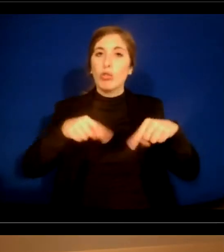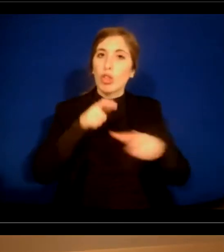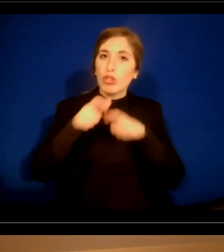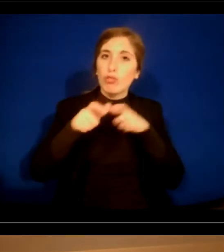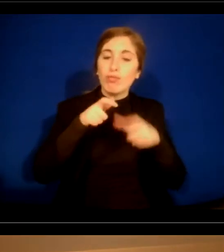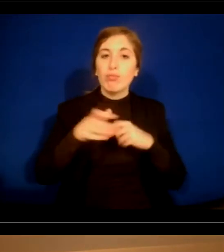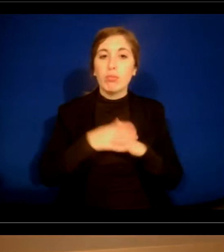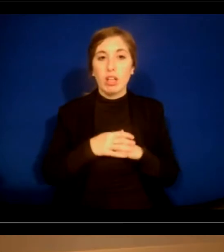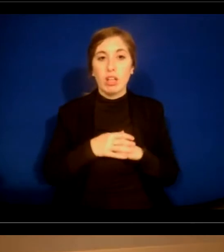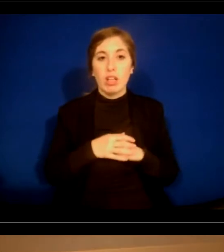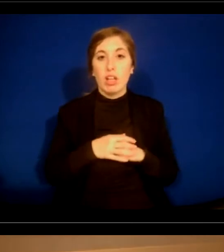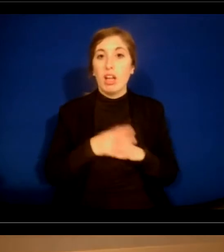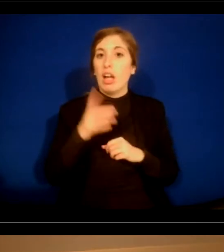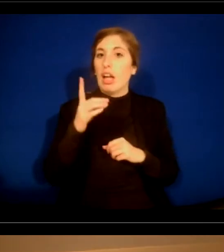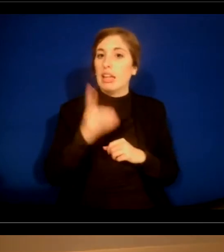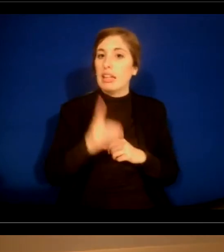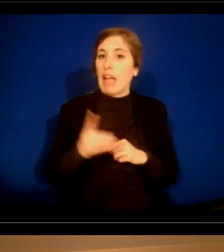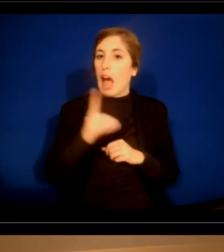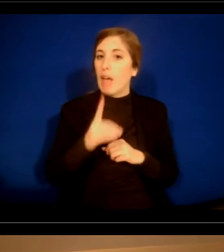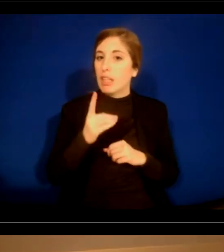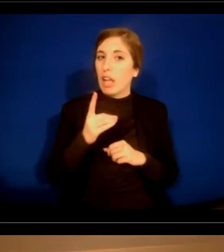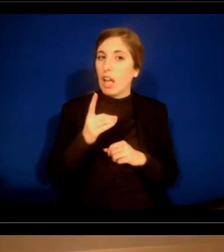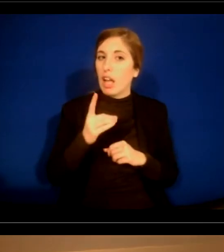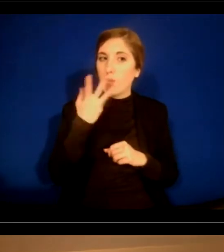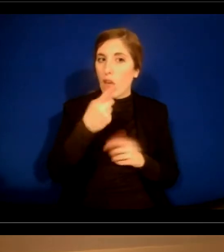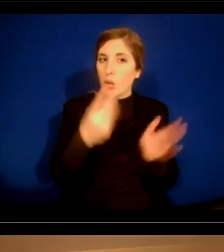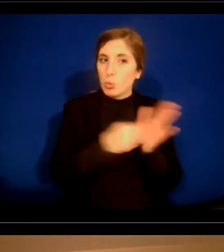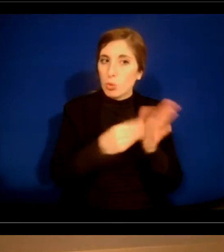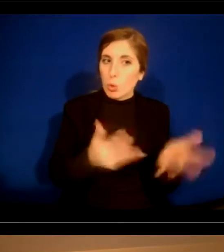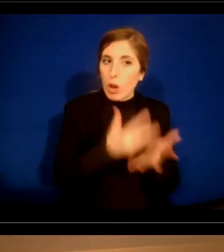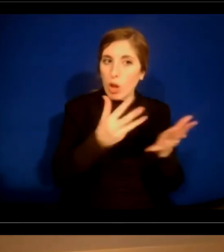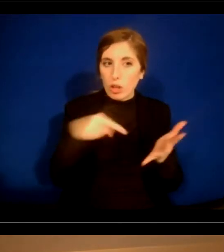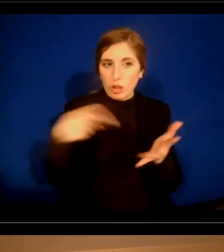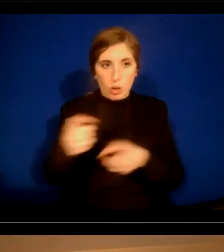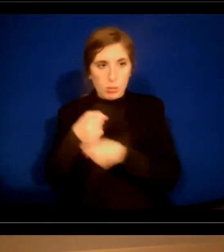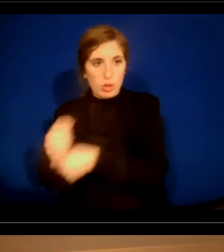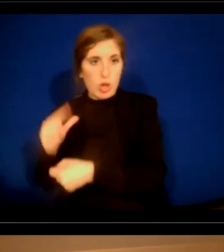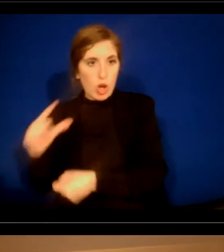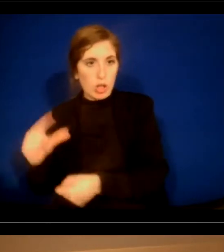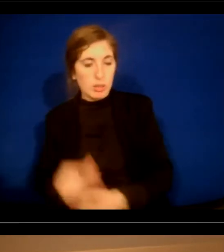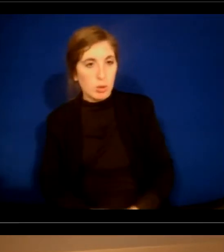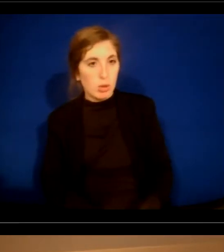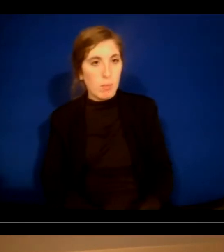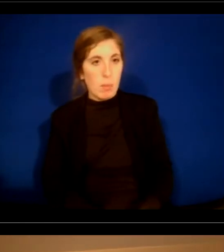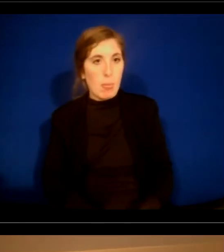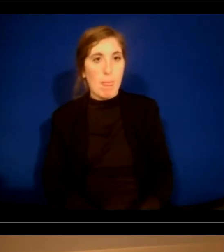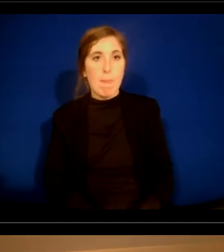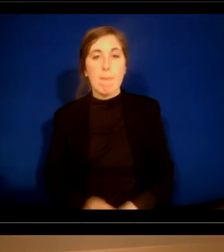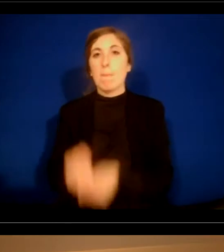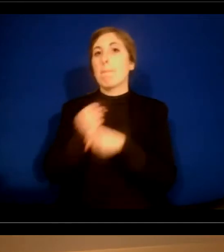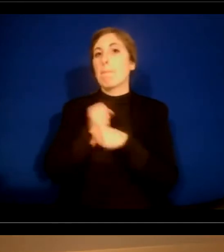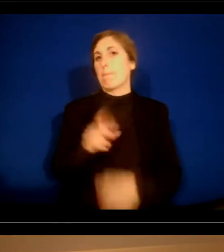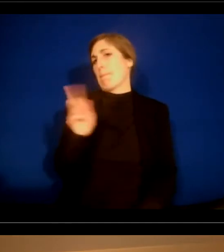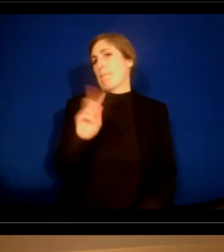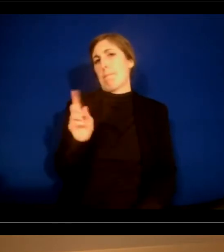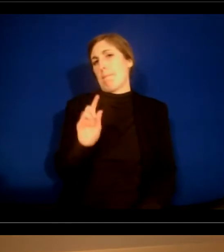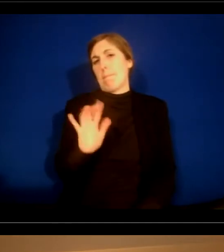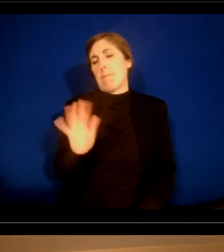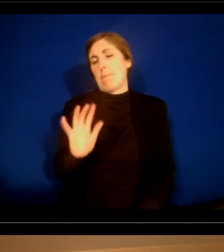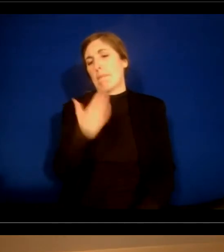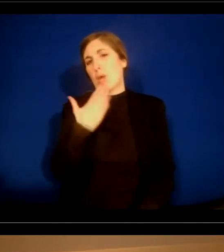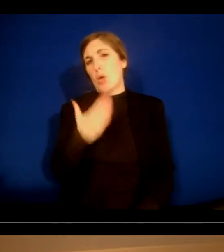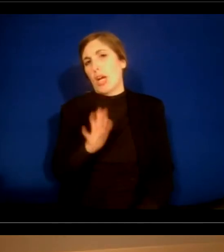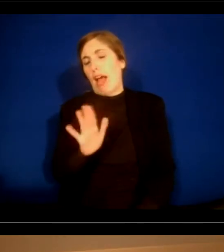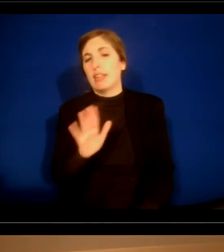se vuoi aggiungere qualcosa prima di passare la parola a Cosimo. No, grazie. Maria, l'hai